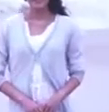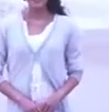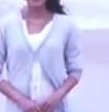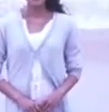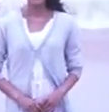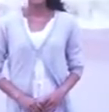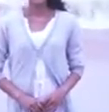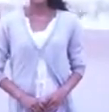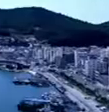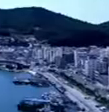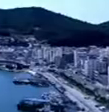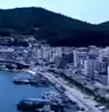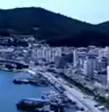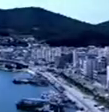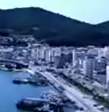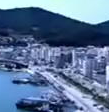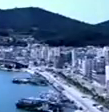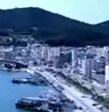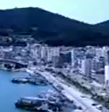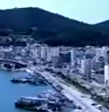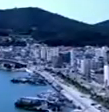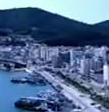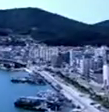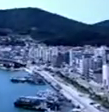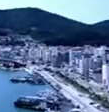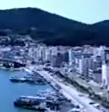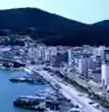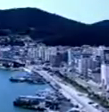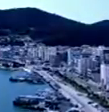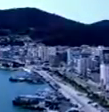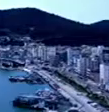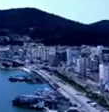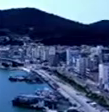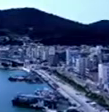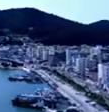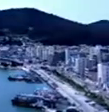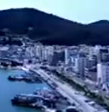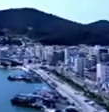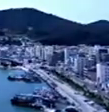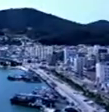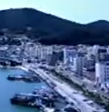완도에서 펼쳐집니다. 2017 완도 국제 해조류 박람회.